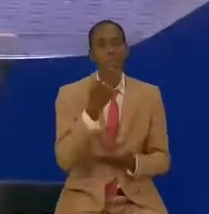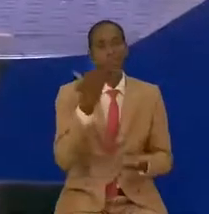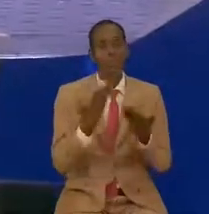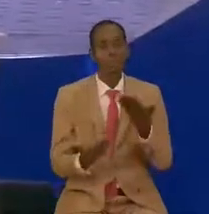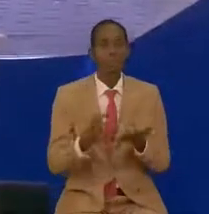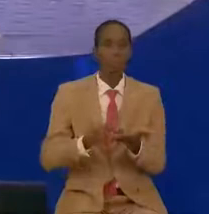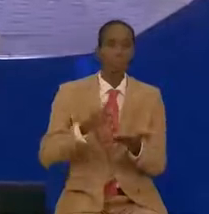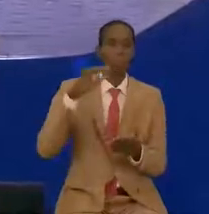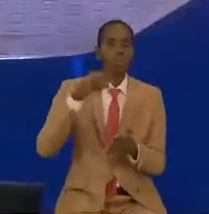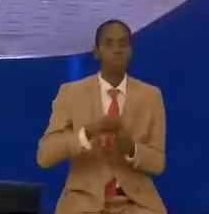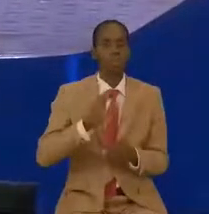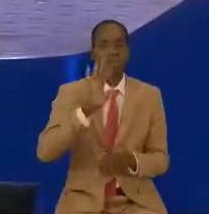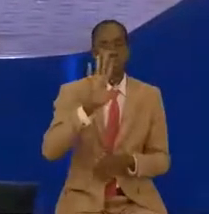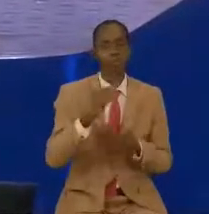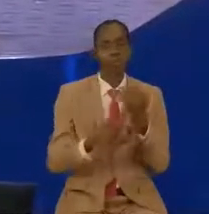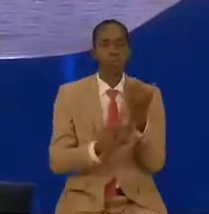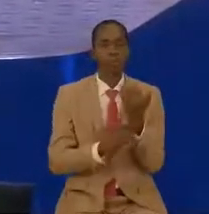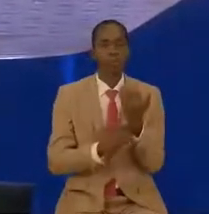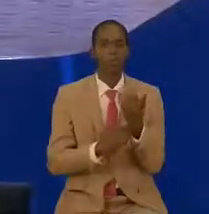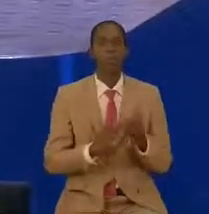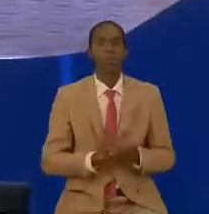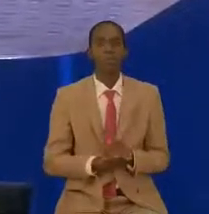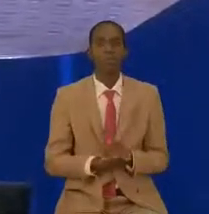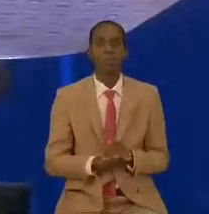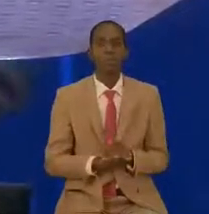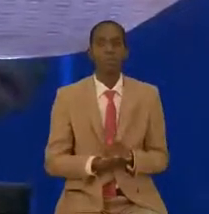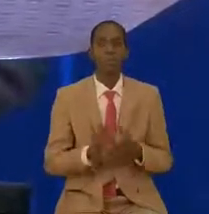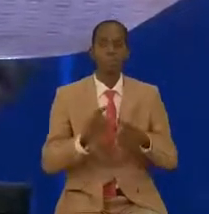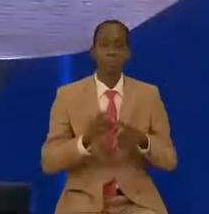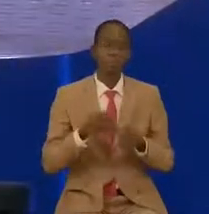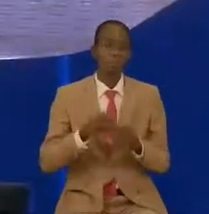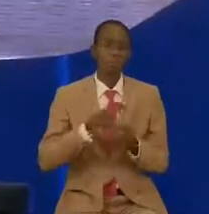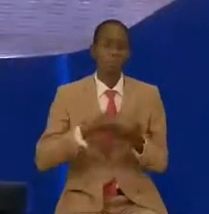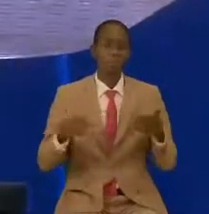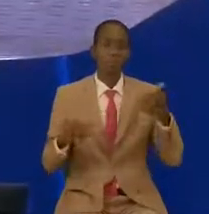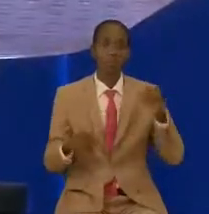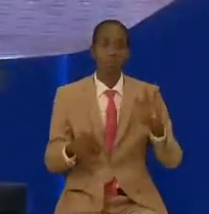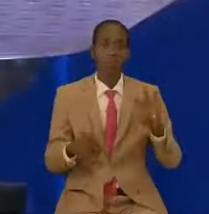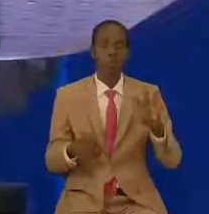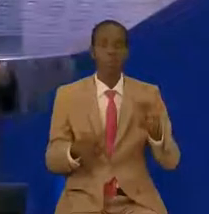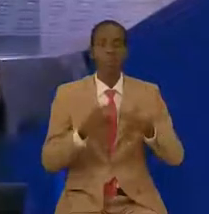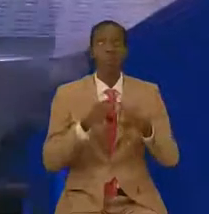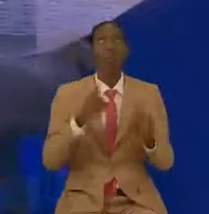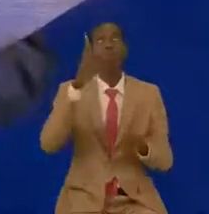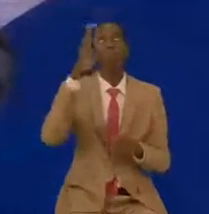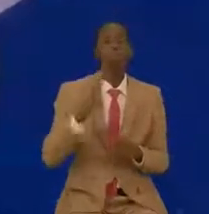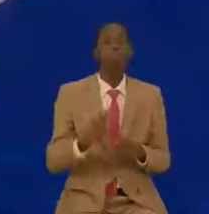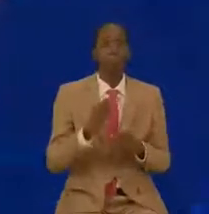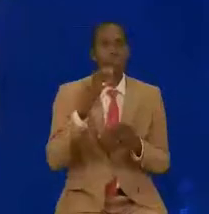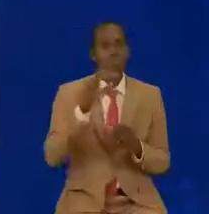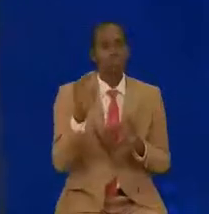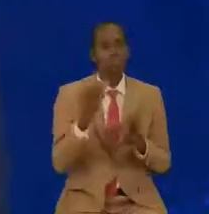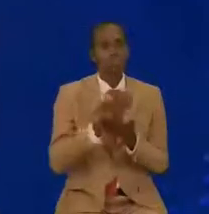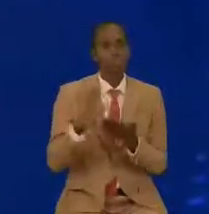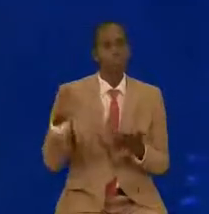ils veulent que vous soyez circoncis pour se glorifier dans votre chair. Pour ce qui me